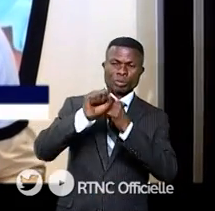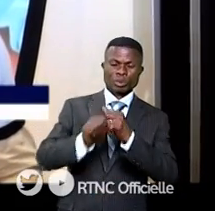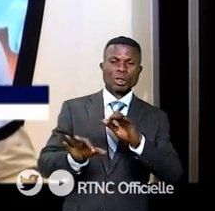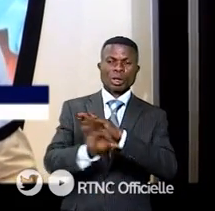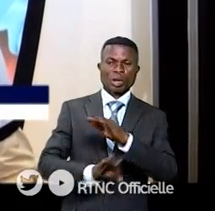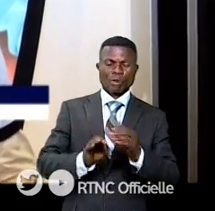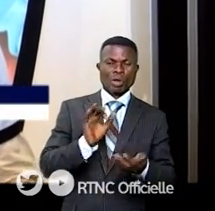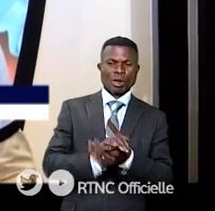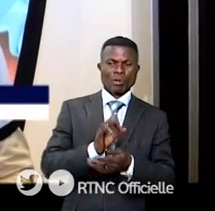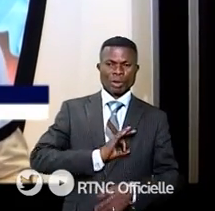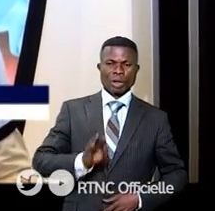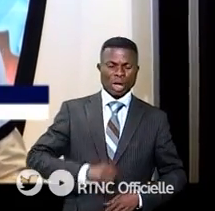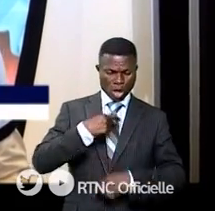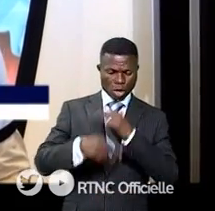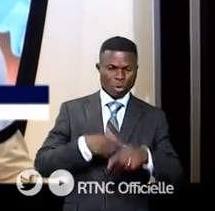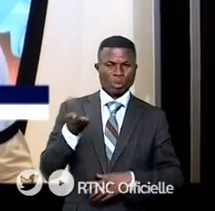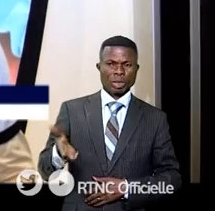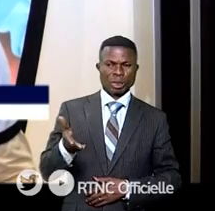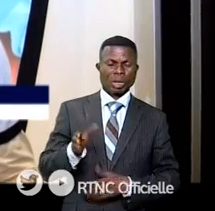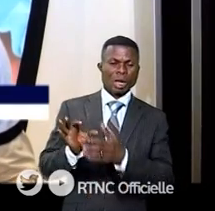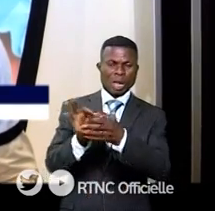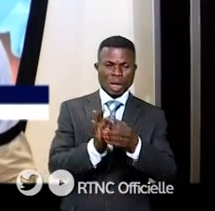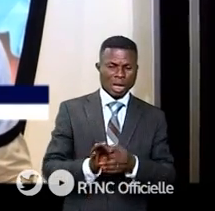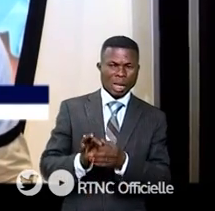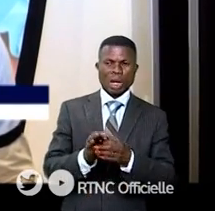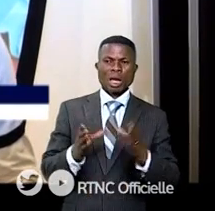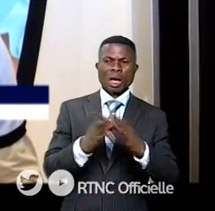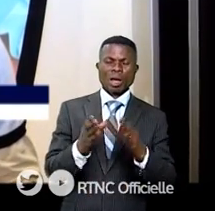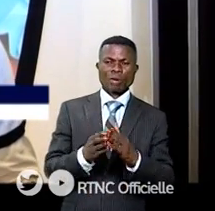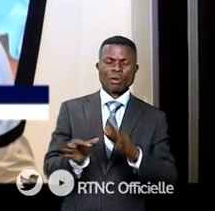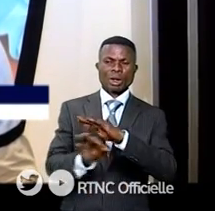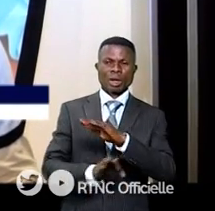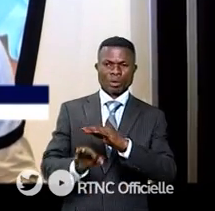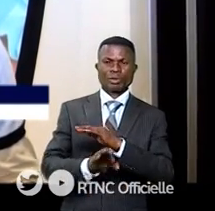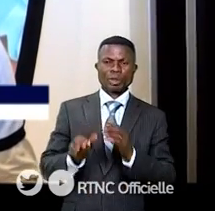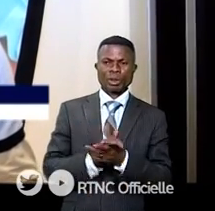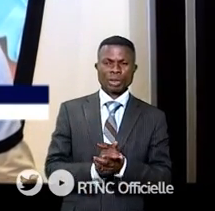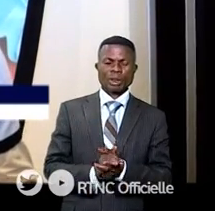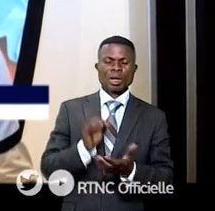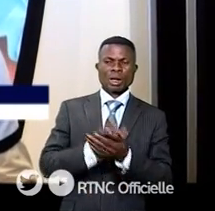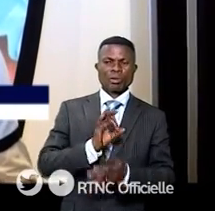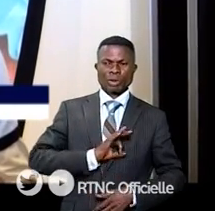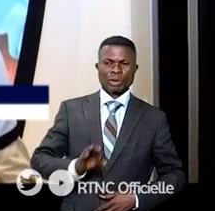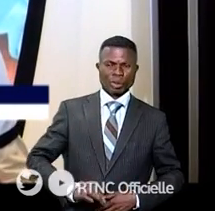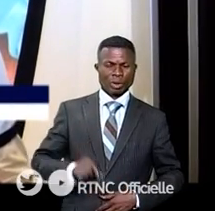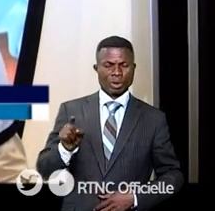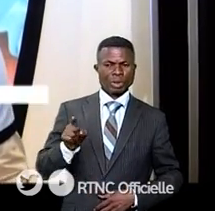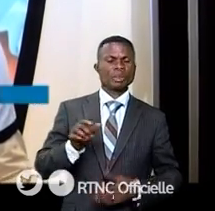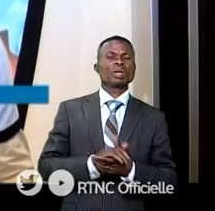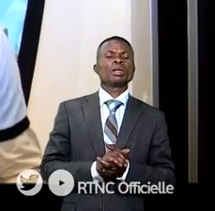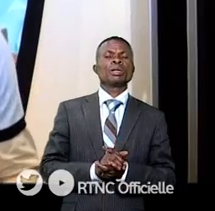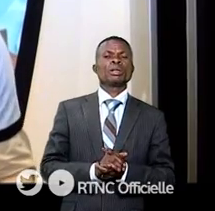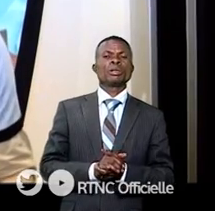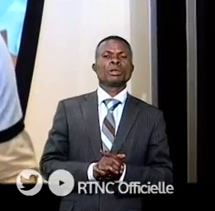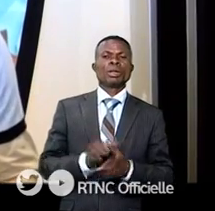Fondation vient de commencer en collaboration avec la Fondation de la Première Dame, Denise